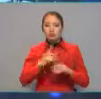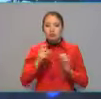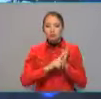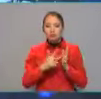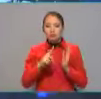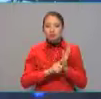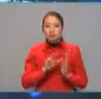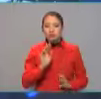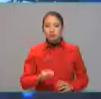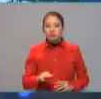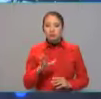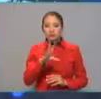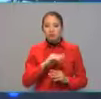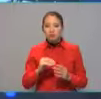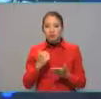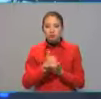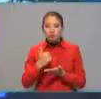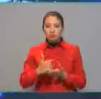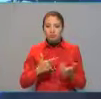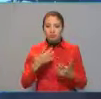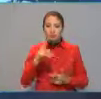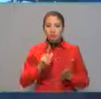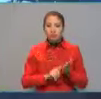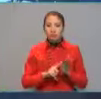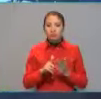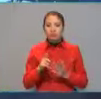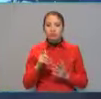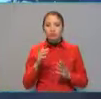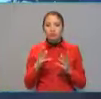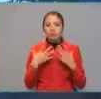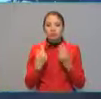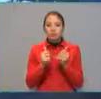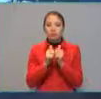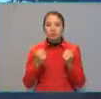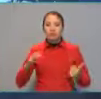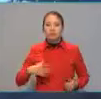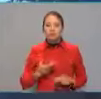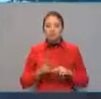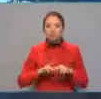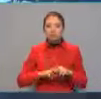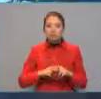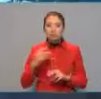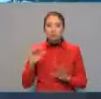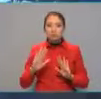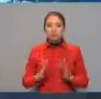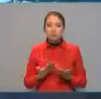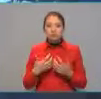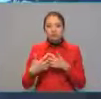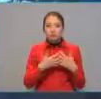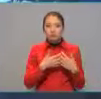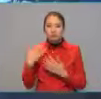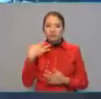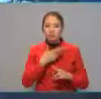137.797 жұп заңды тіркеліп, 55.000 ерлі зайыпты ажырасқан. Сонымен қатар қоғамда туындайтын ұсақ даудамайда көбейіп кеткен. Осы